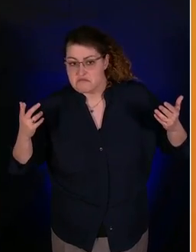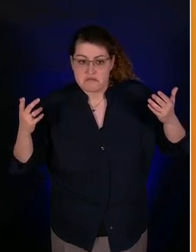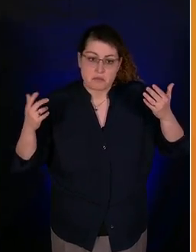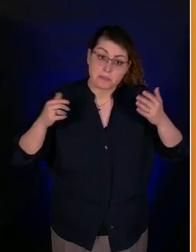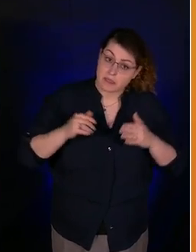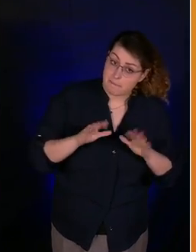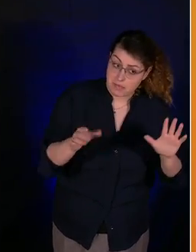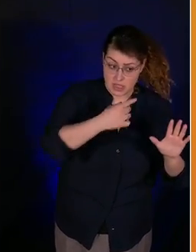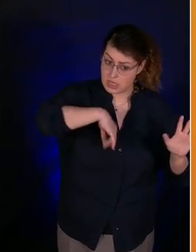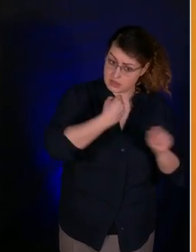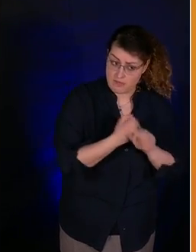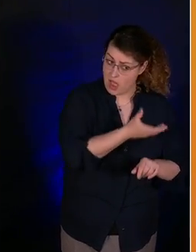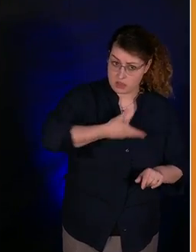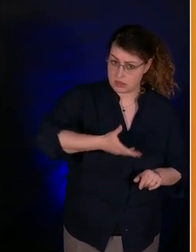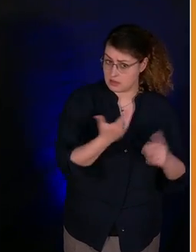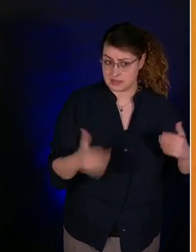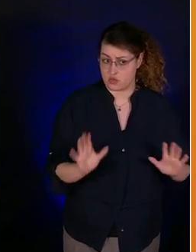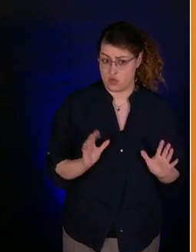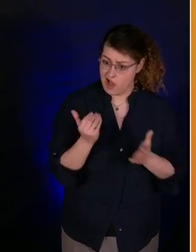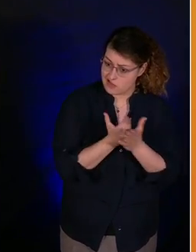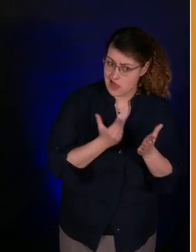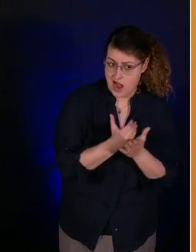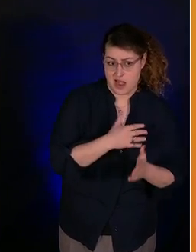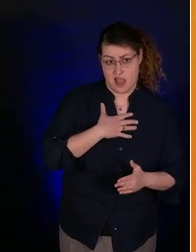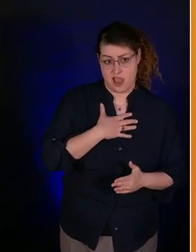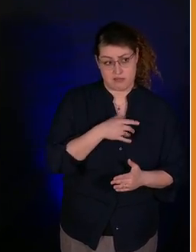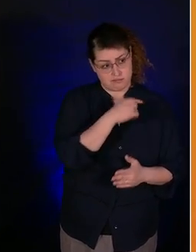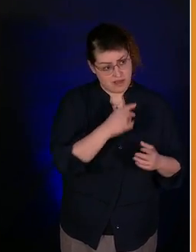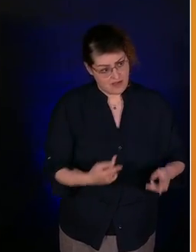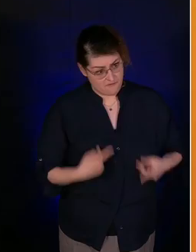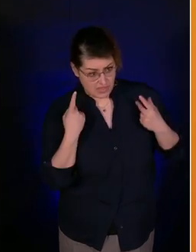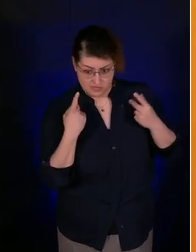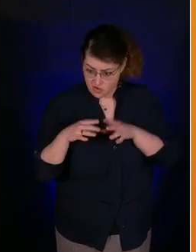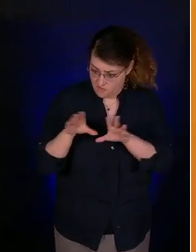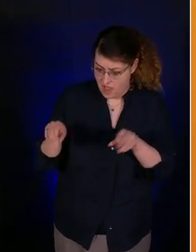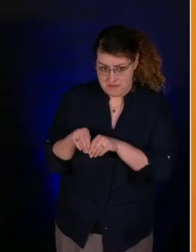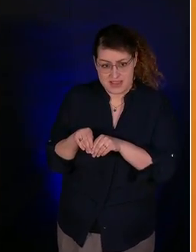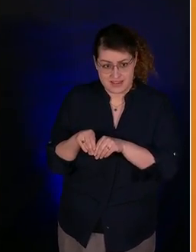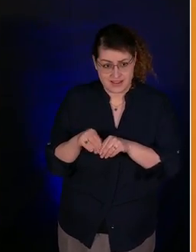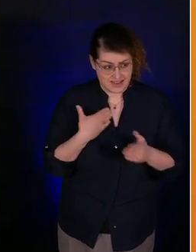mais ce sont nos emplois. Nos salaires, ce qui font vivre notre famille.